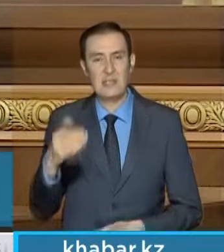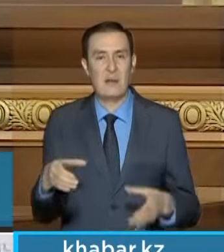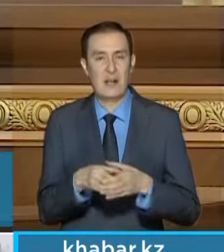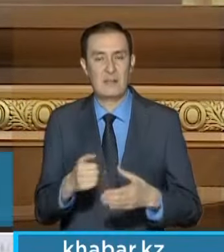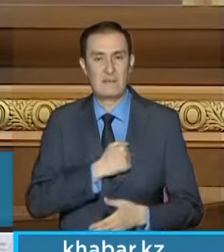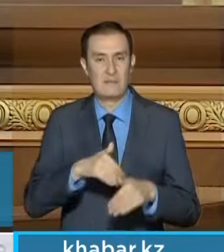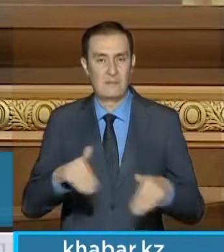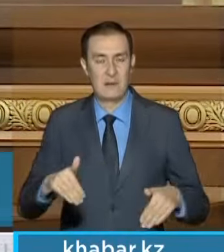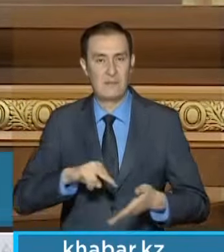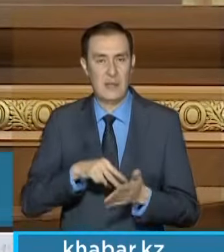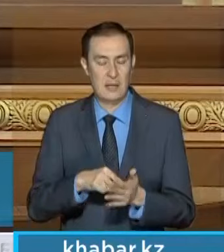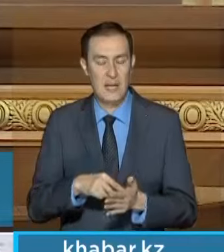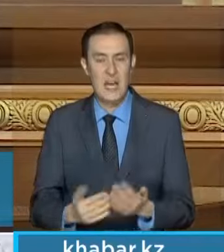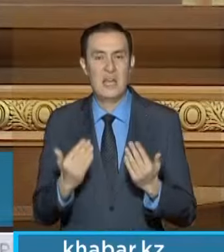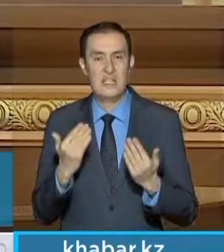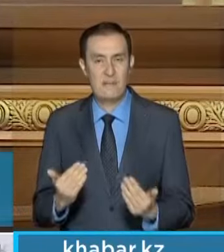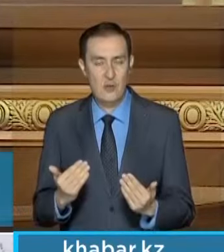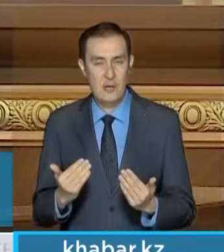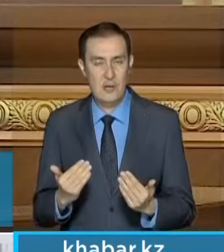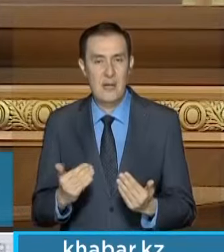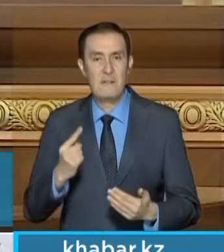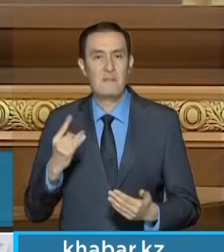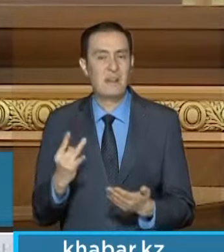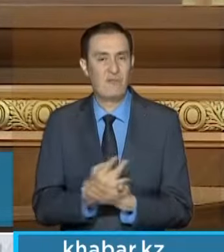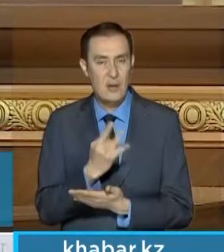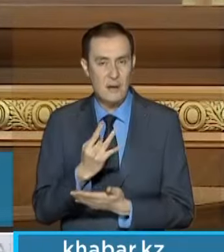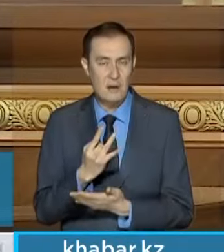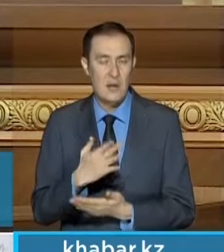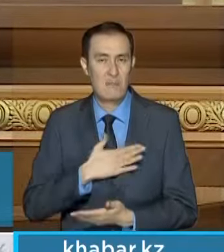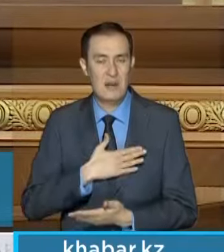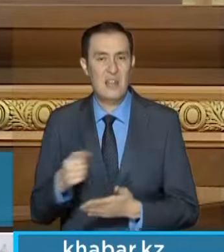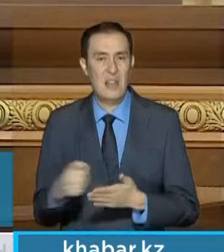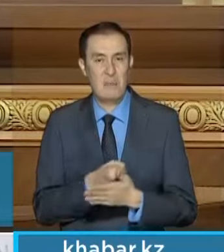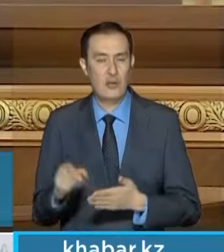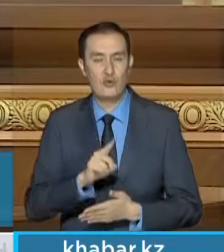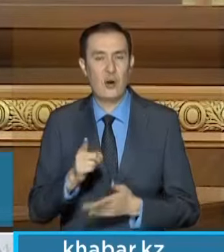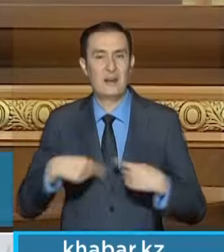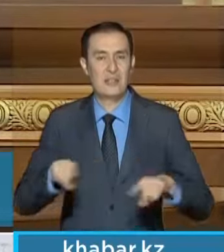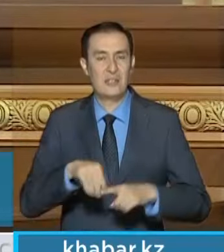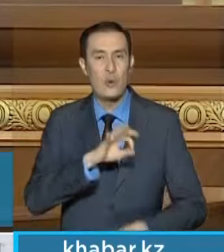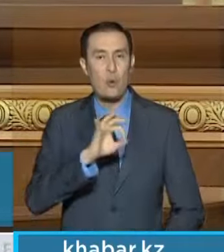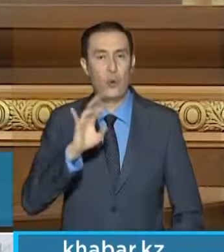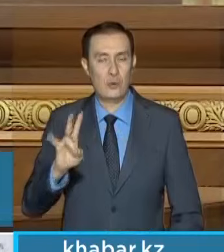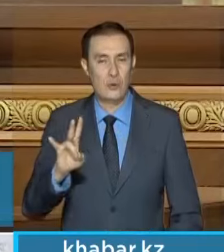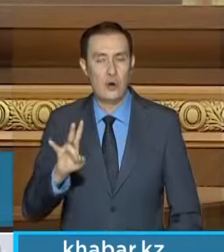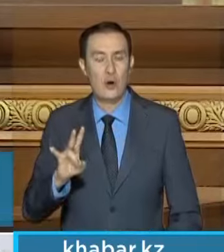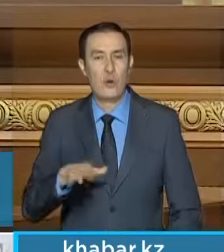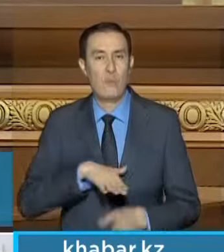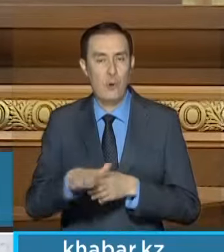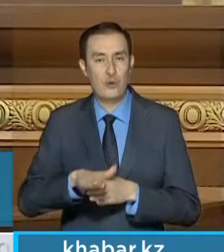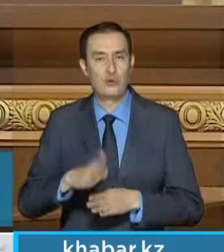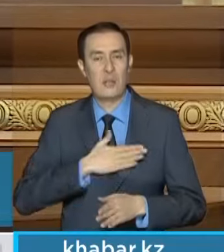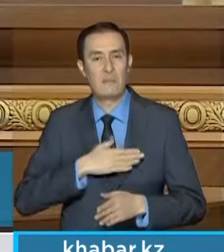контингента, выполняли задачи. На сегодняшний день впервые мы добились того, что Организация Объединенных Наций нам